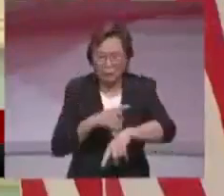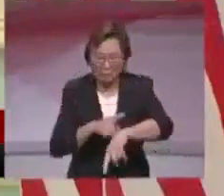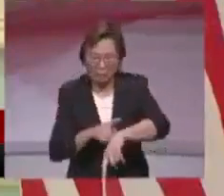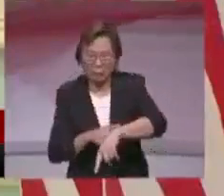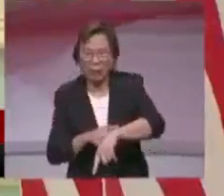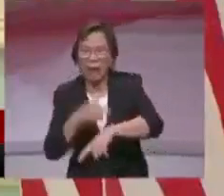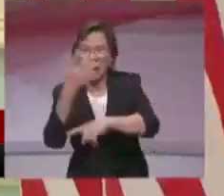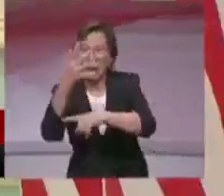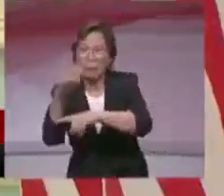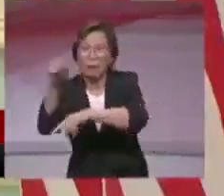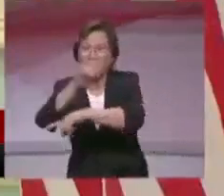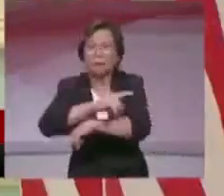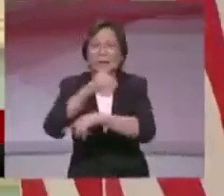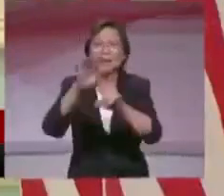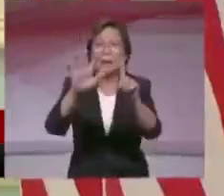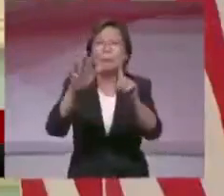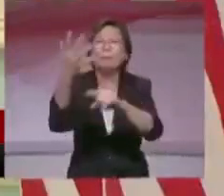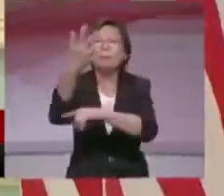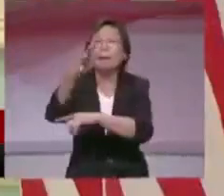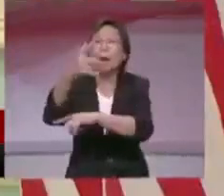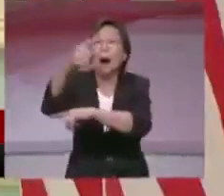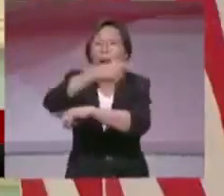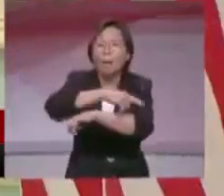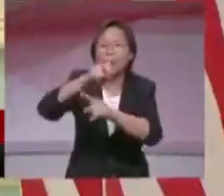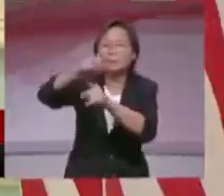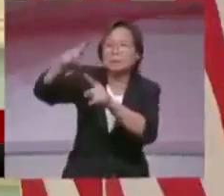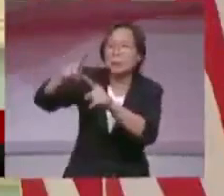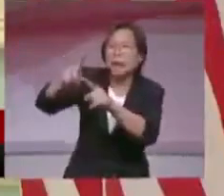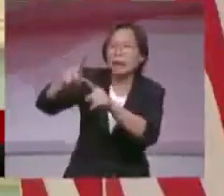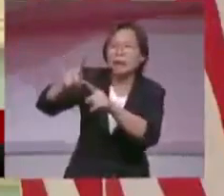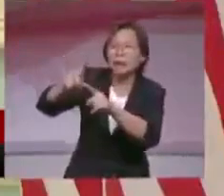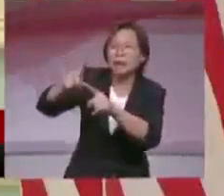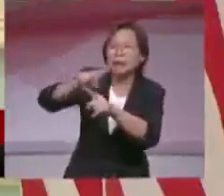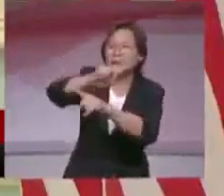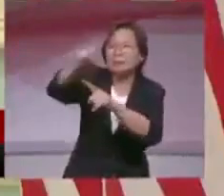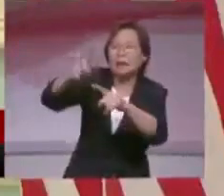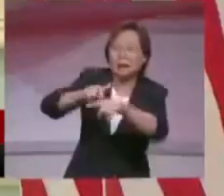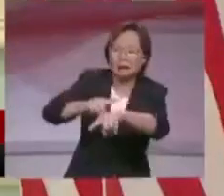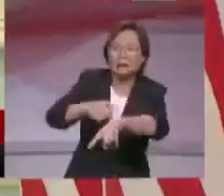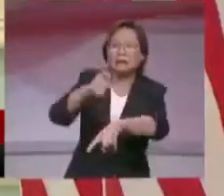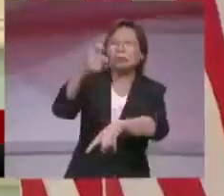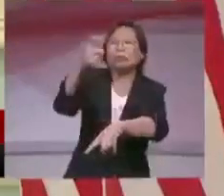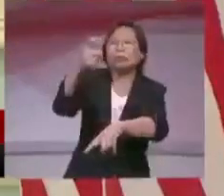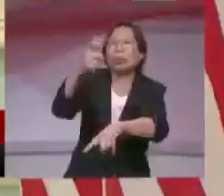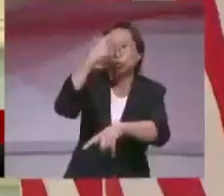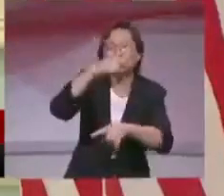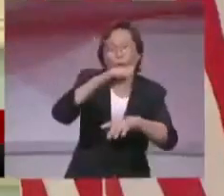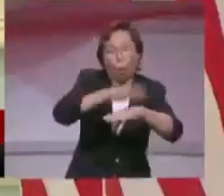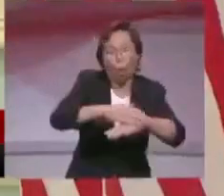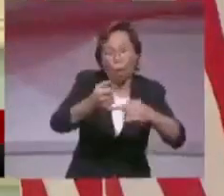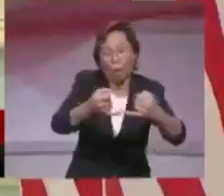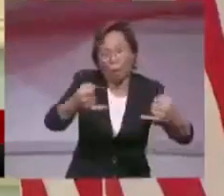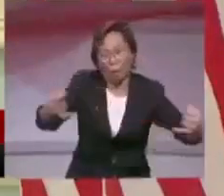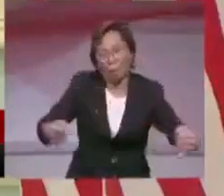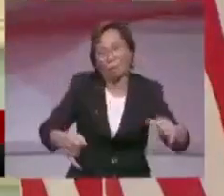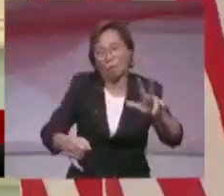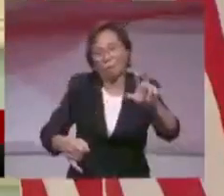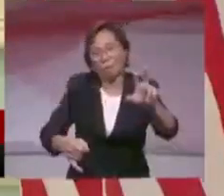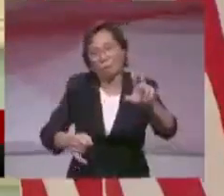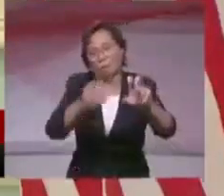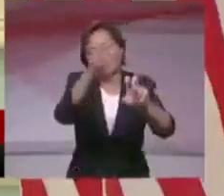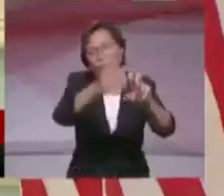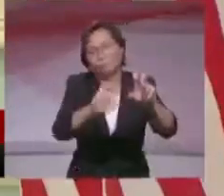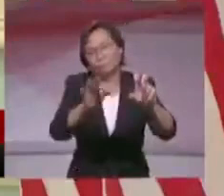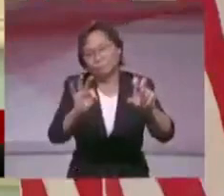lebih kurang 15 hari lagi, kerana tarikh tutup untuk e-census ini secara online ini pada 30